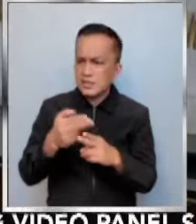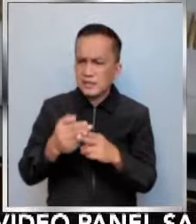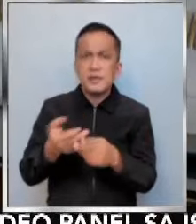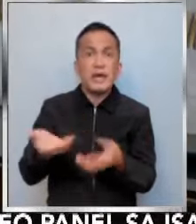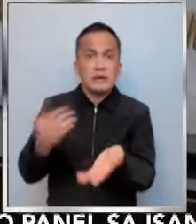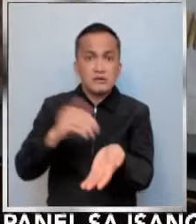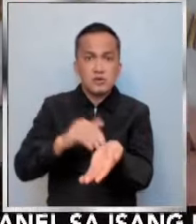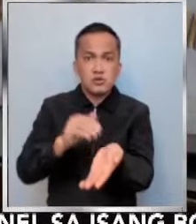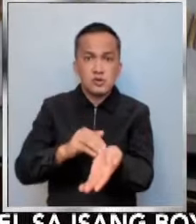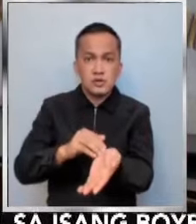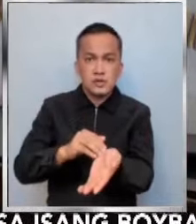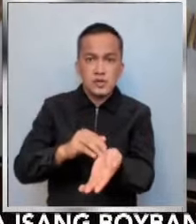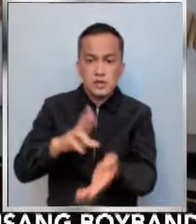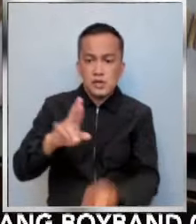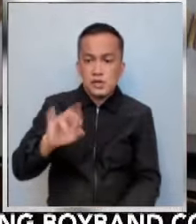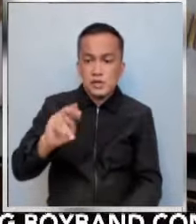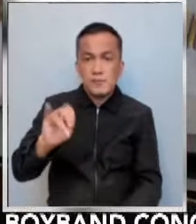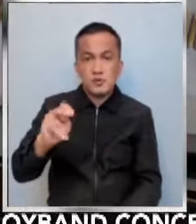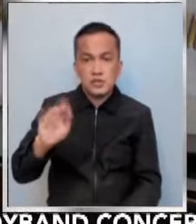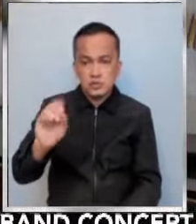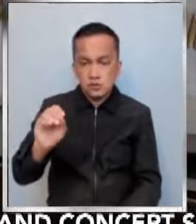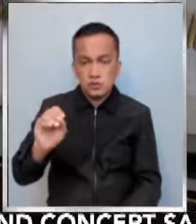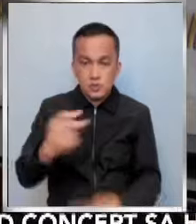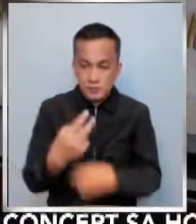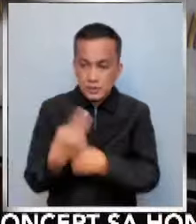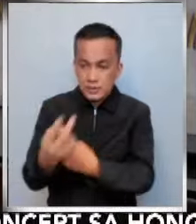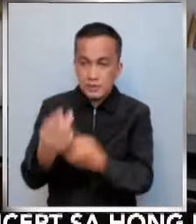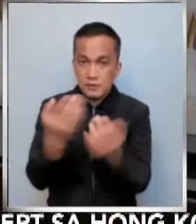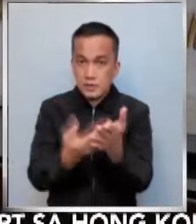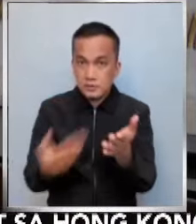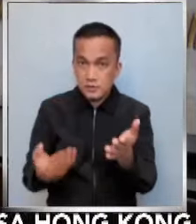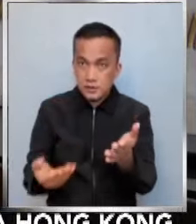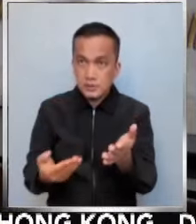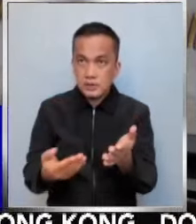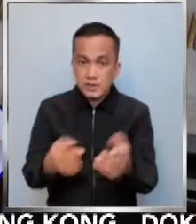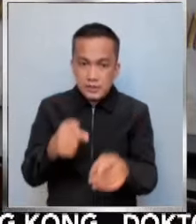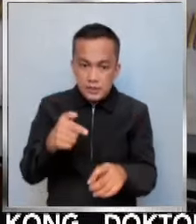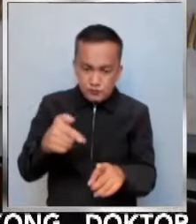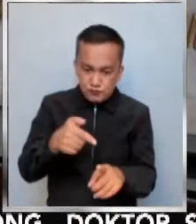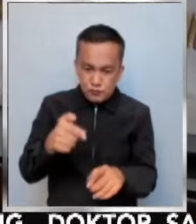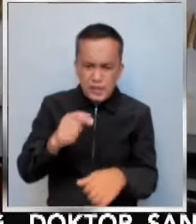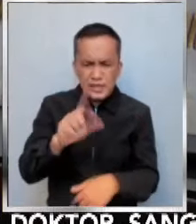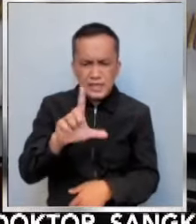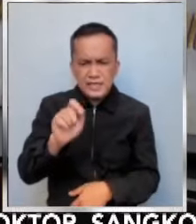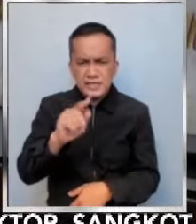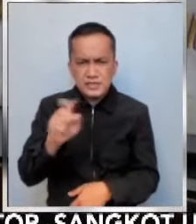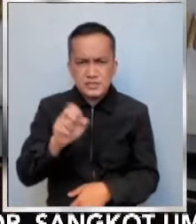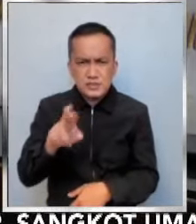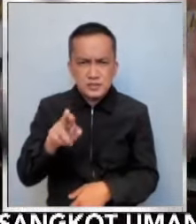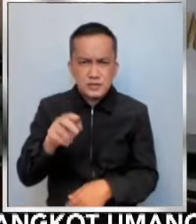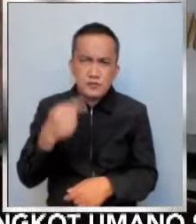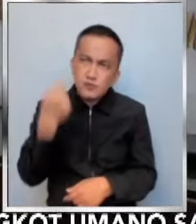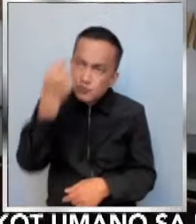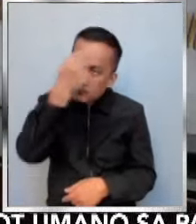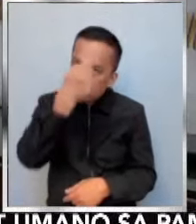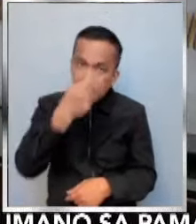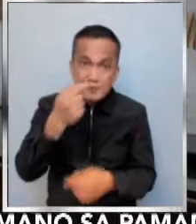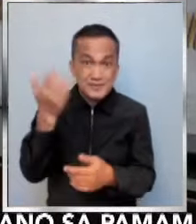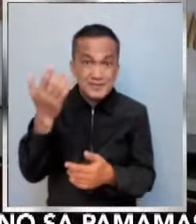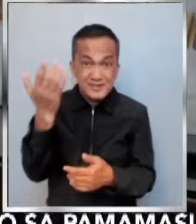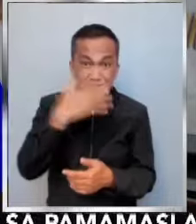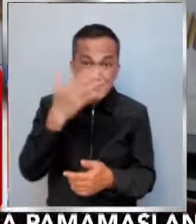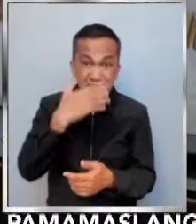Yubanas. Pinahiram ho kasi nga ng gamit, no? yung mga laser na ginagamit sa cosmetic clinic. And then